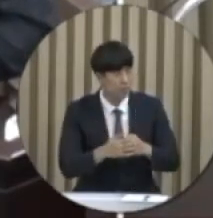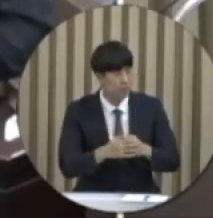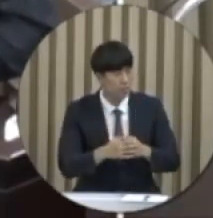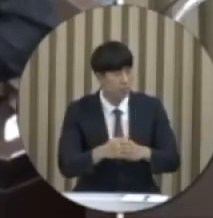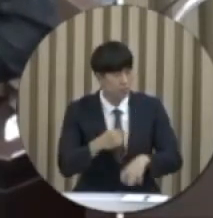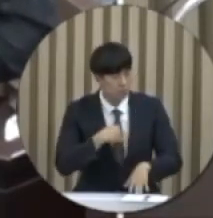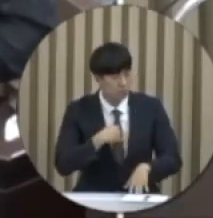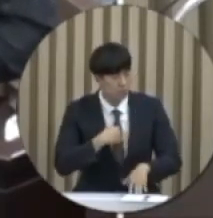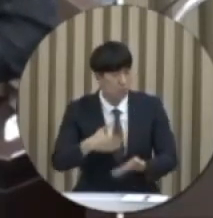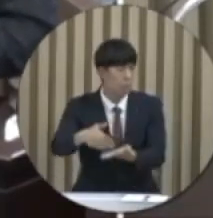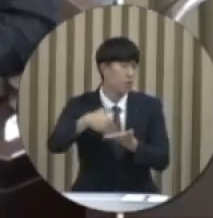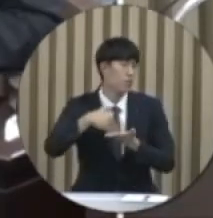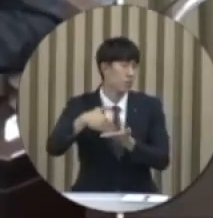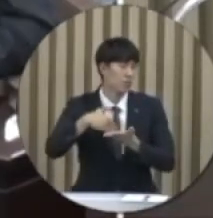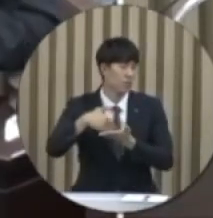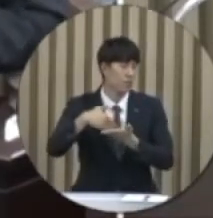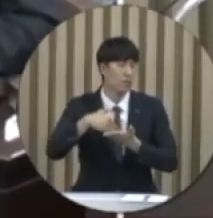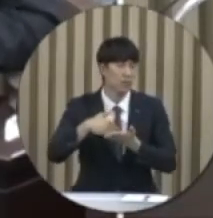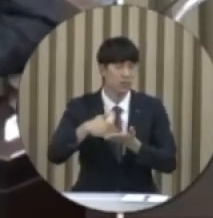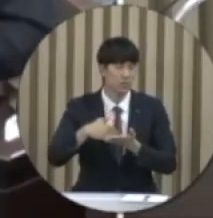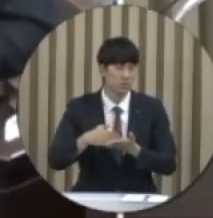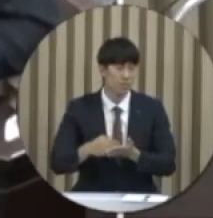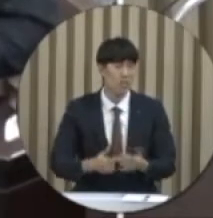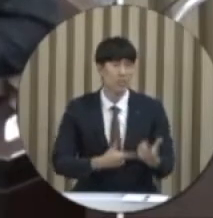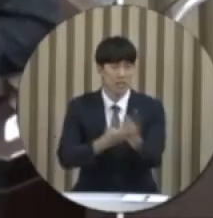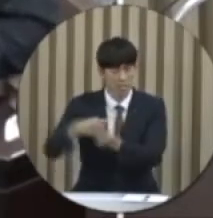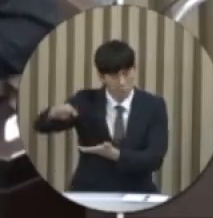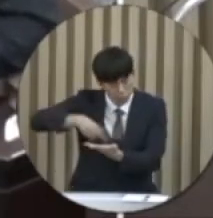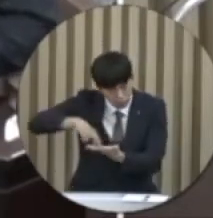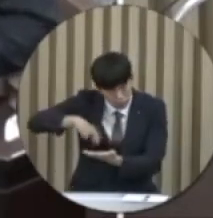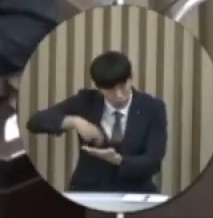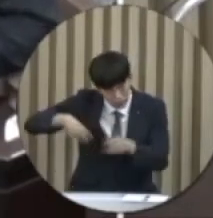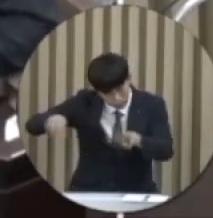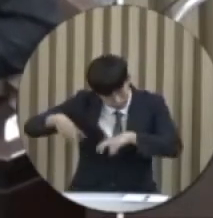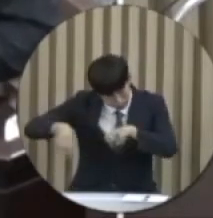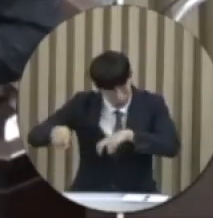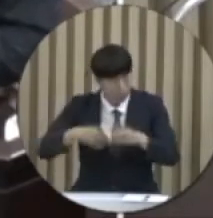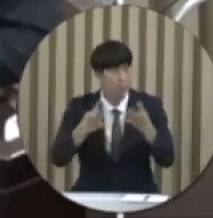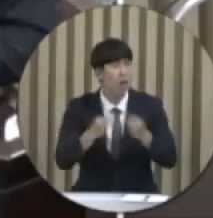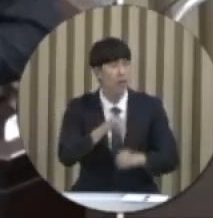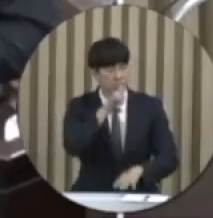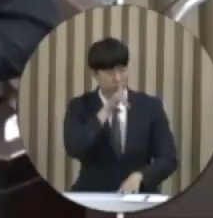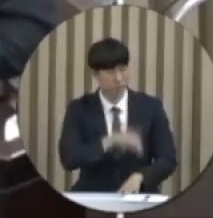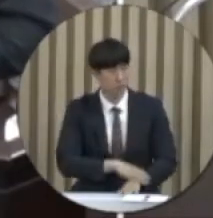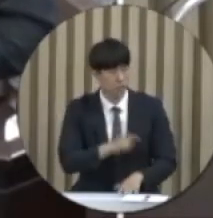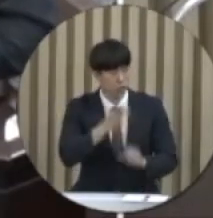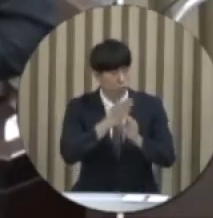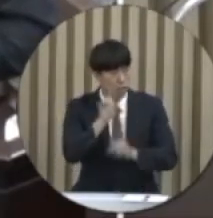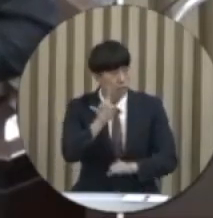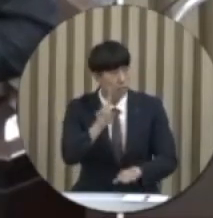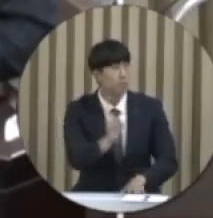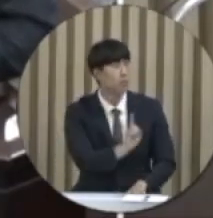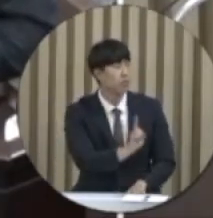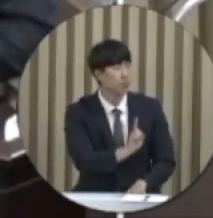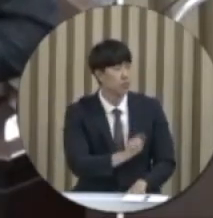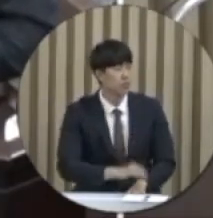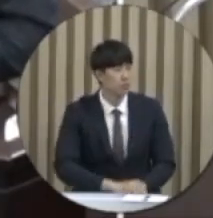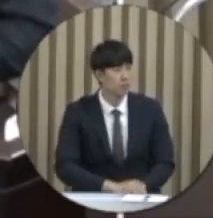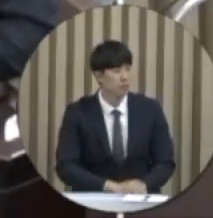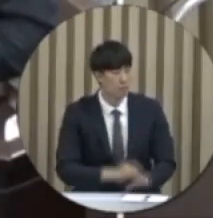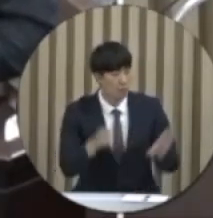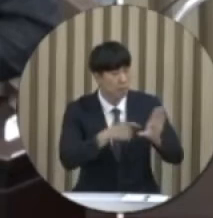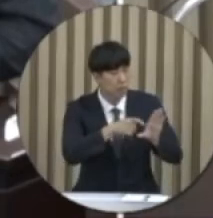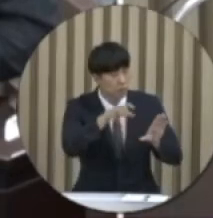저희한테는 민원들이 이제 단체 문자로 그냥 카톡으로 오는데 아마 시장님도 어마어마할 겁니다. 이제 그 중에 하나가 이